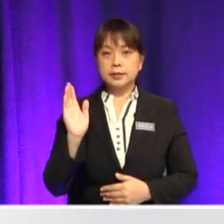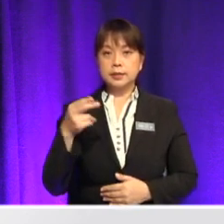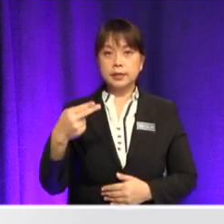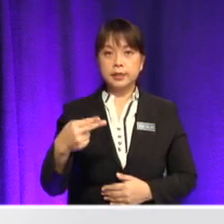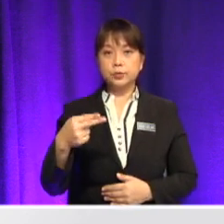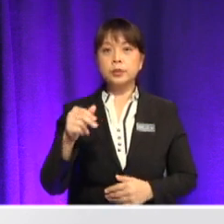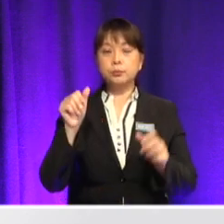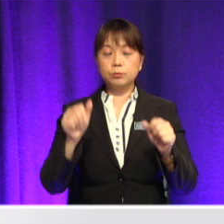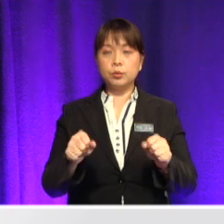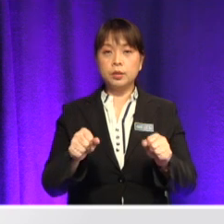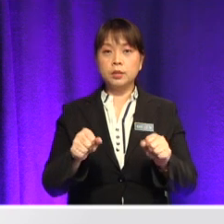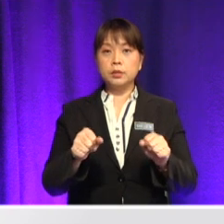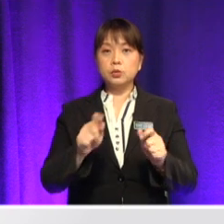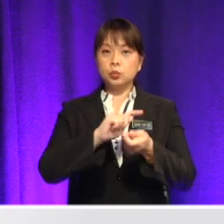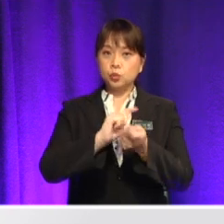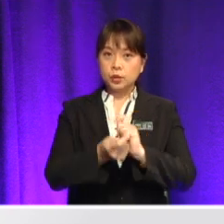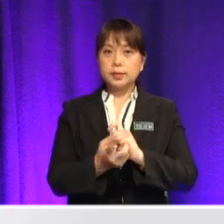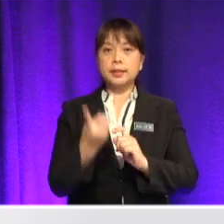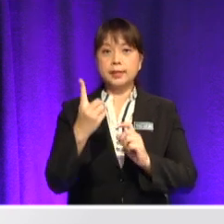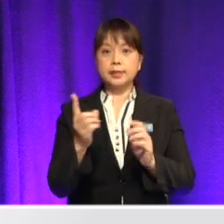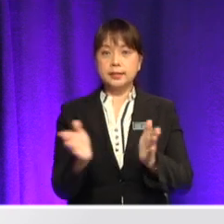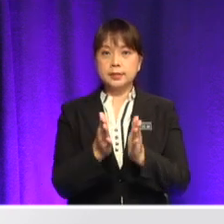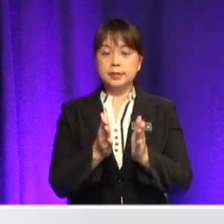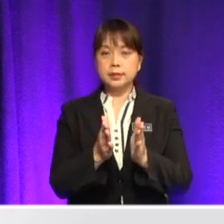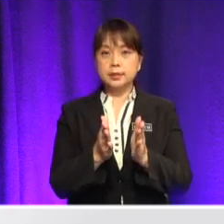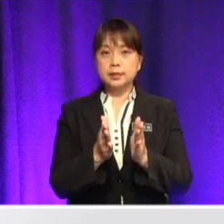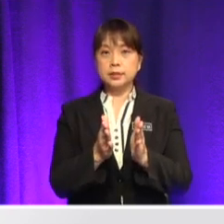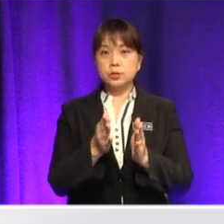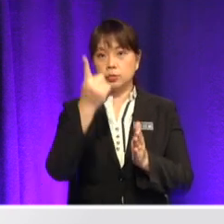kecil itu jadi saya lebih besar untuk mengangkat kendaraan